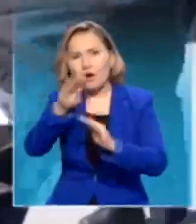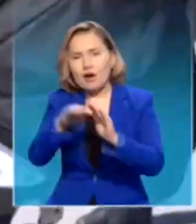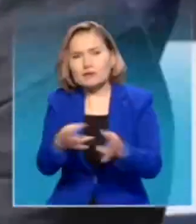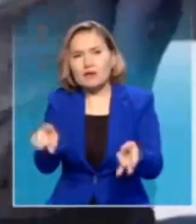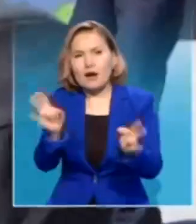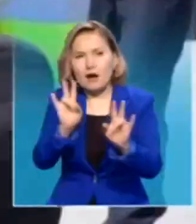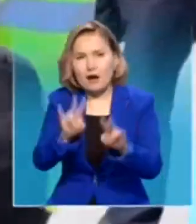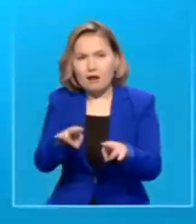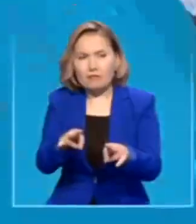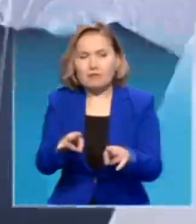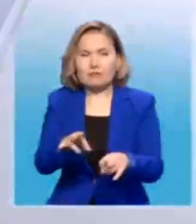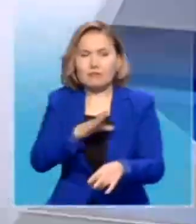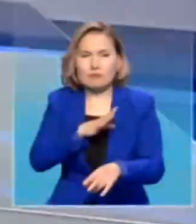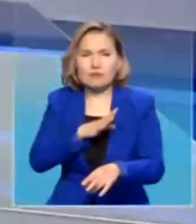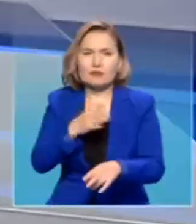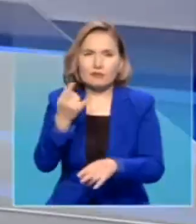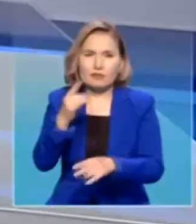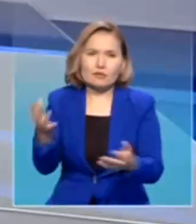жатқан.